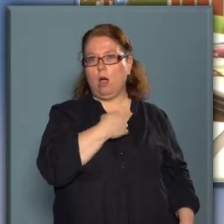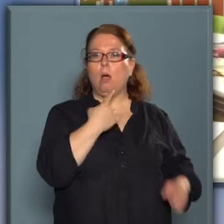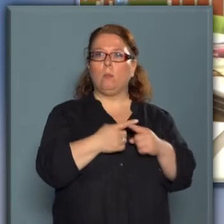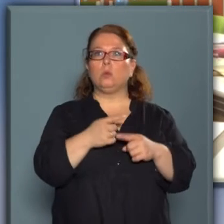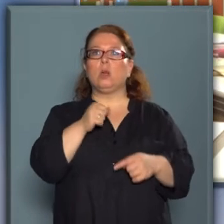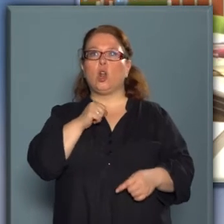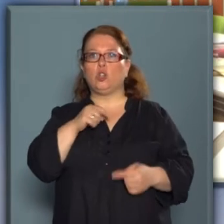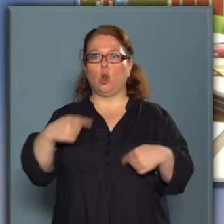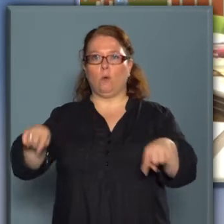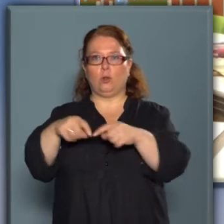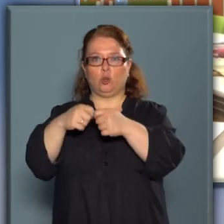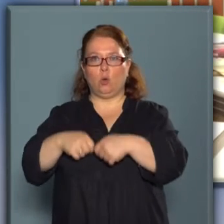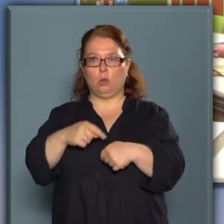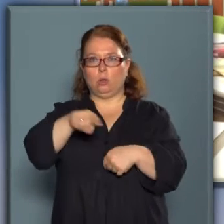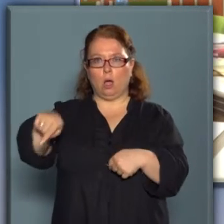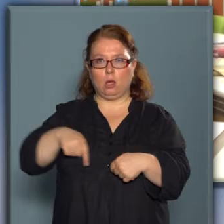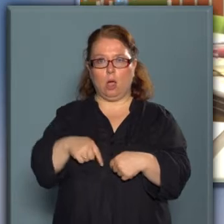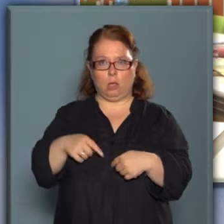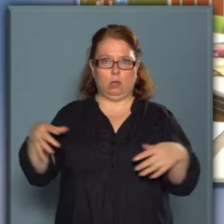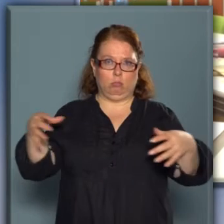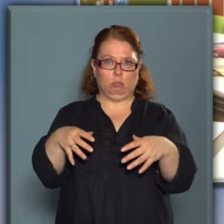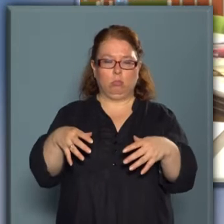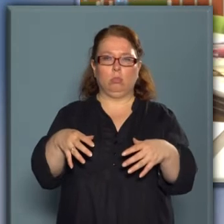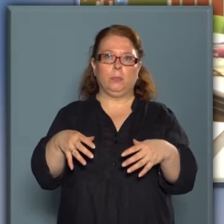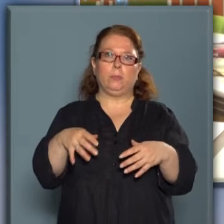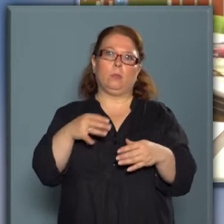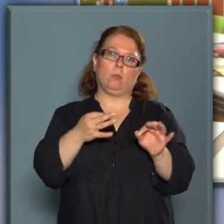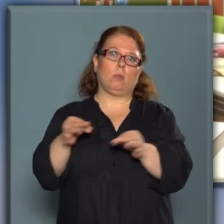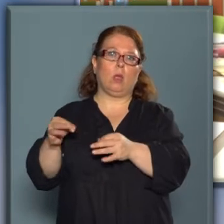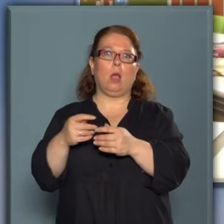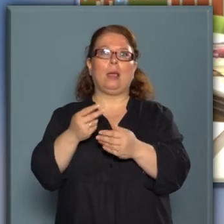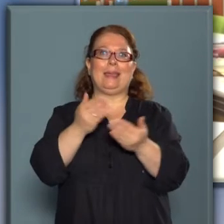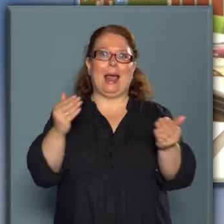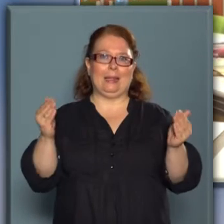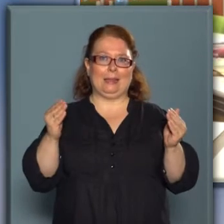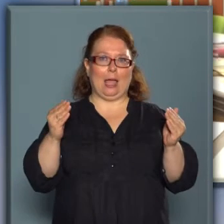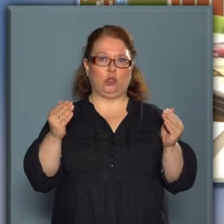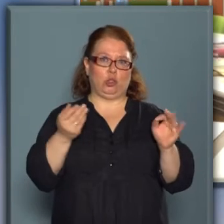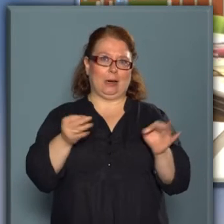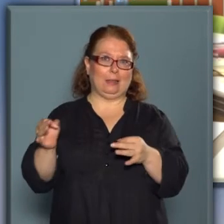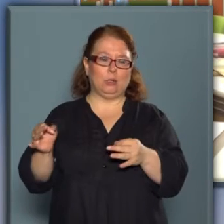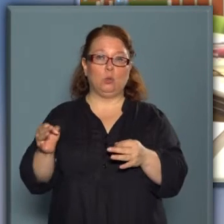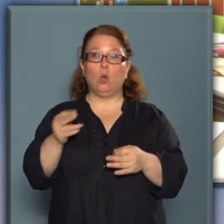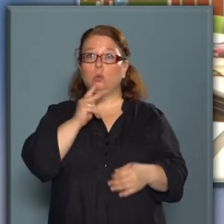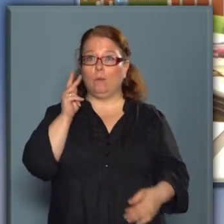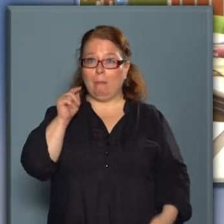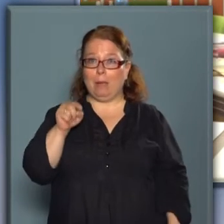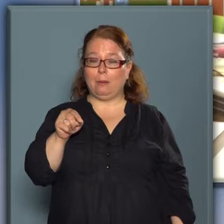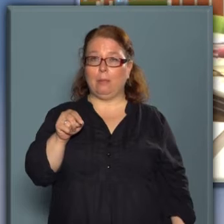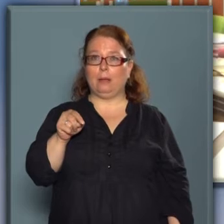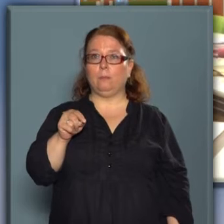a Grassalkovics kör többi tagjával együtt, akkor egy kiállítást rendeznék